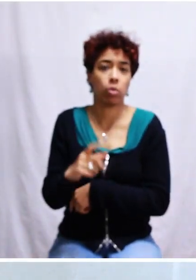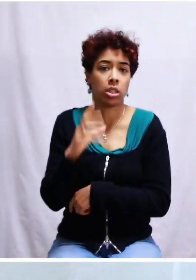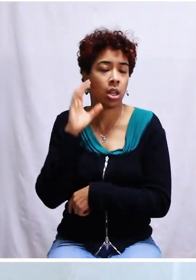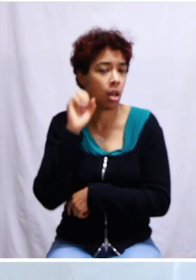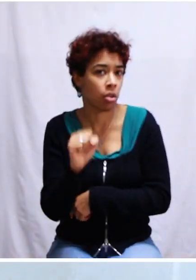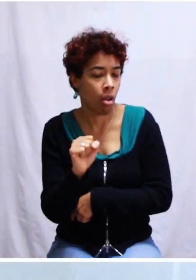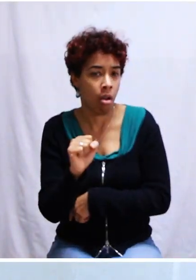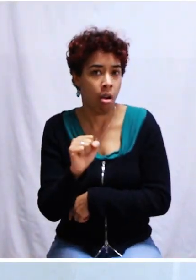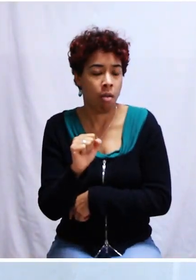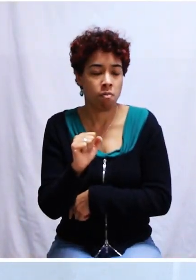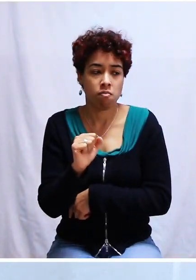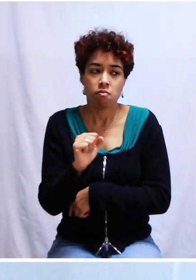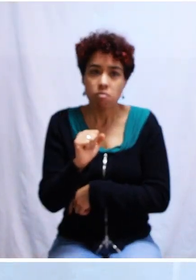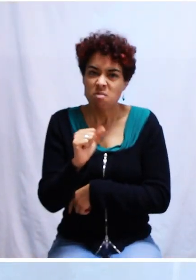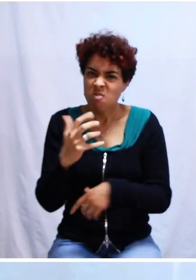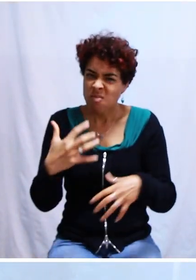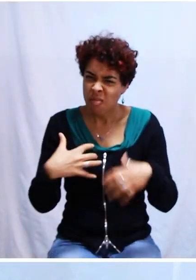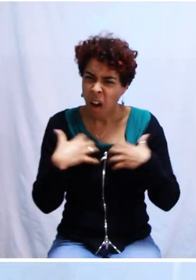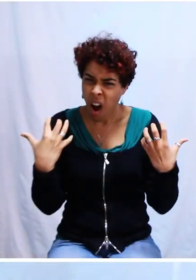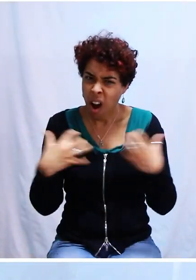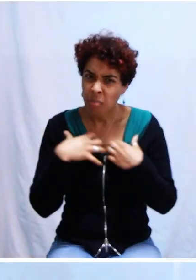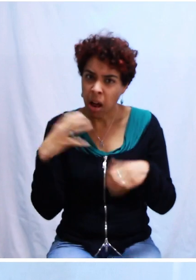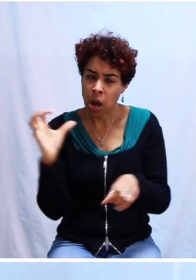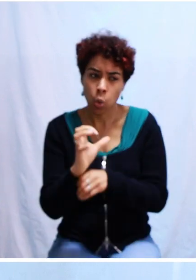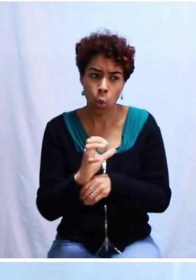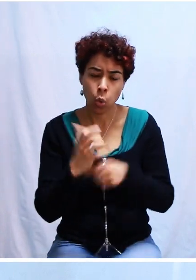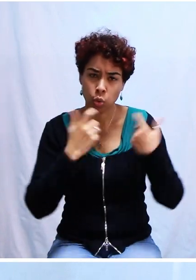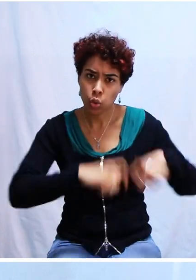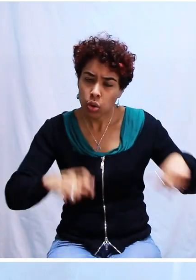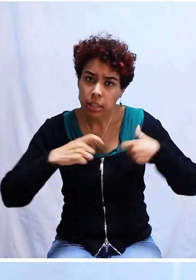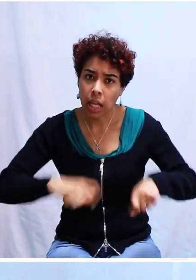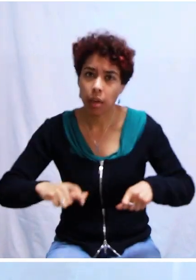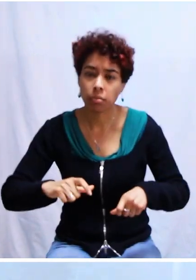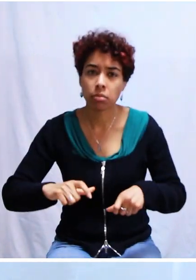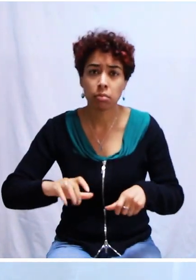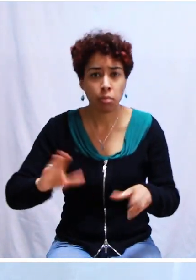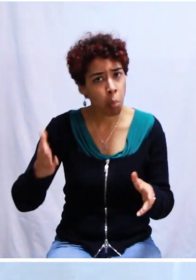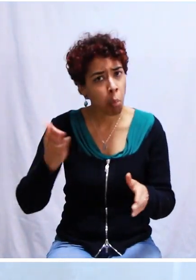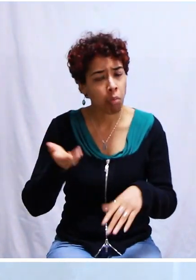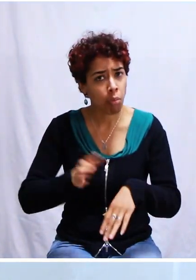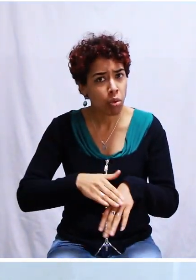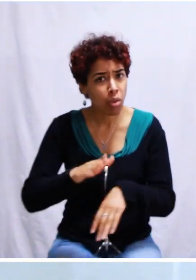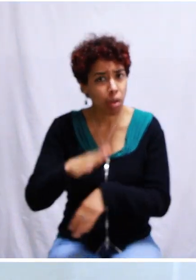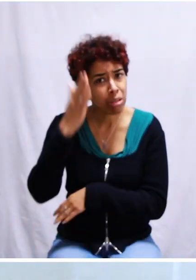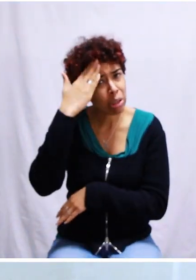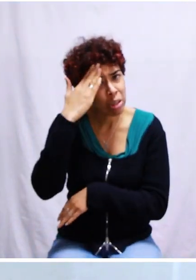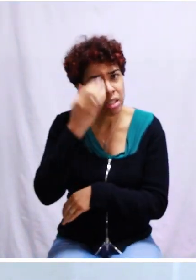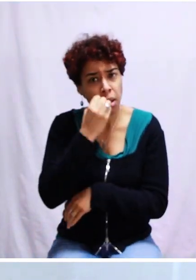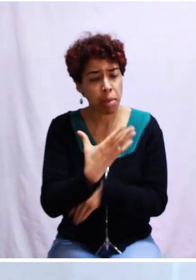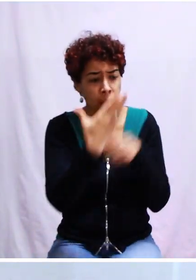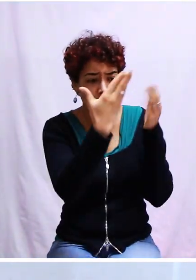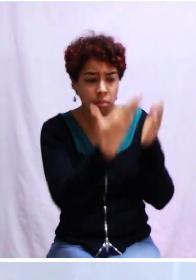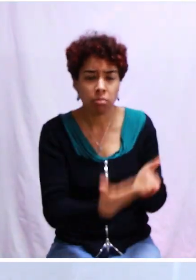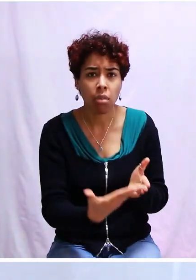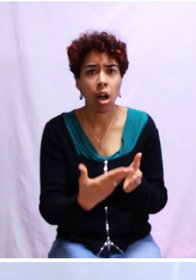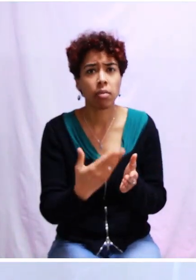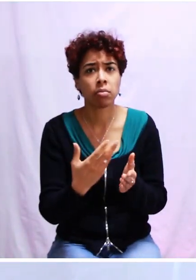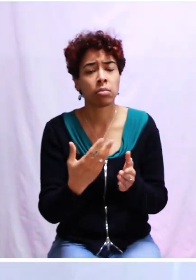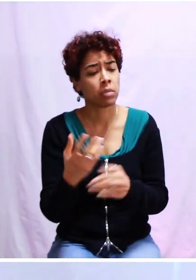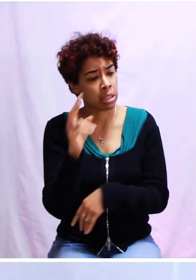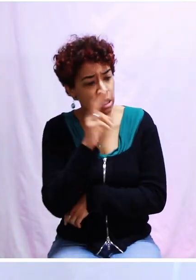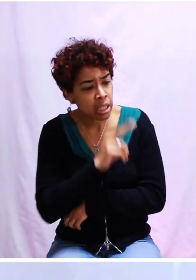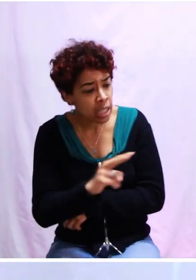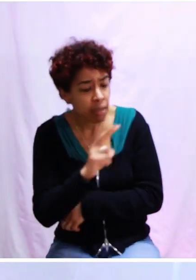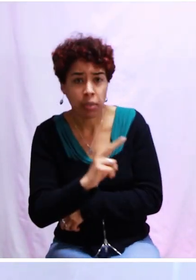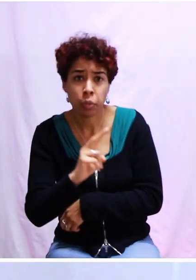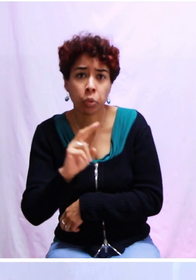ce genre de récit, il s'est mis en colère contre Joseph, malgré l'homme qu'il connaissait depuis quelque temps, l'homme dans lequel il avait